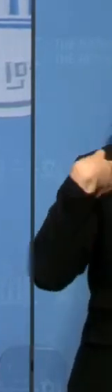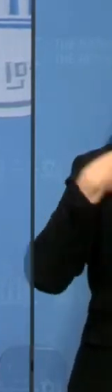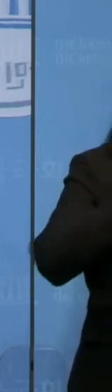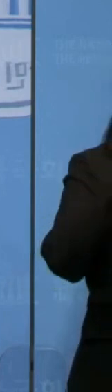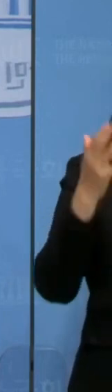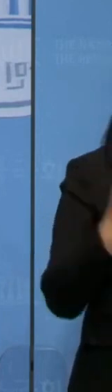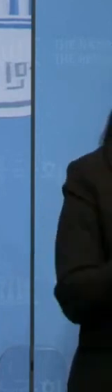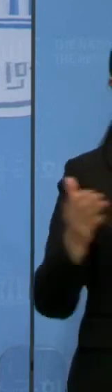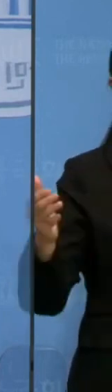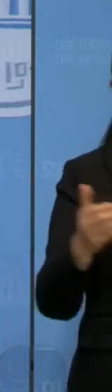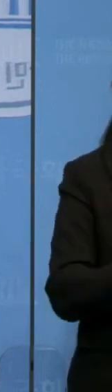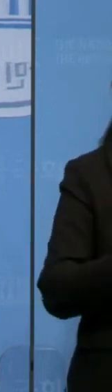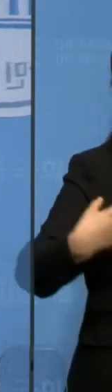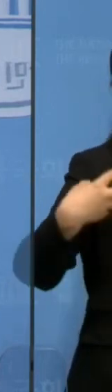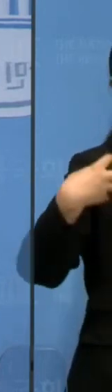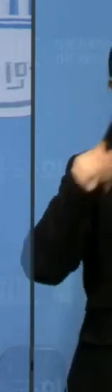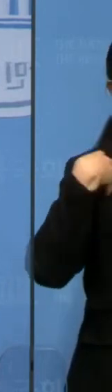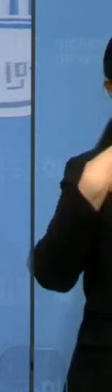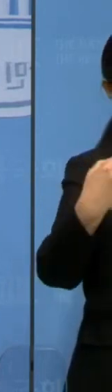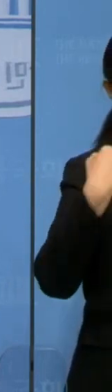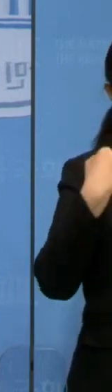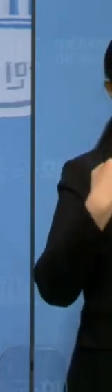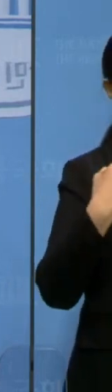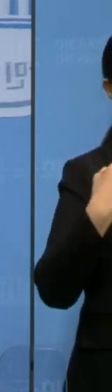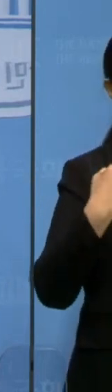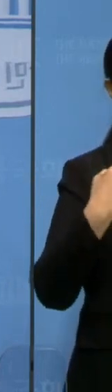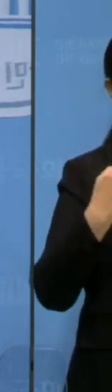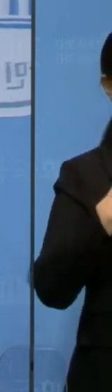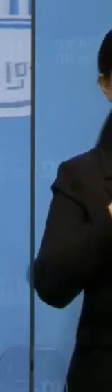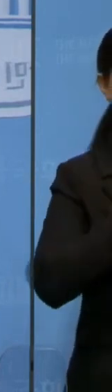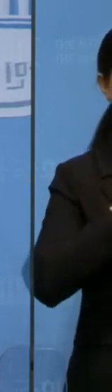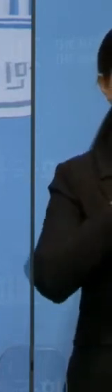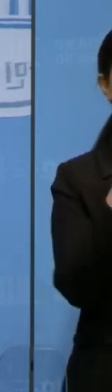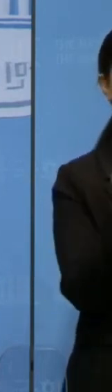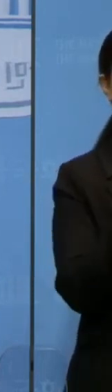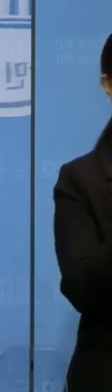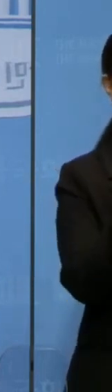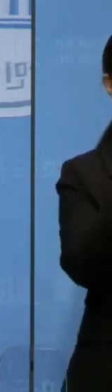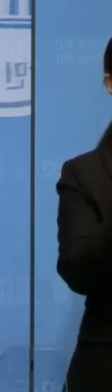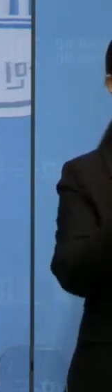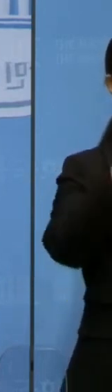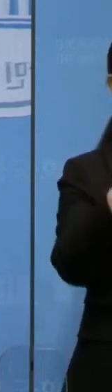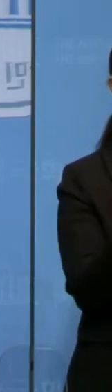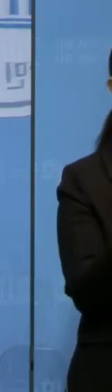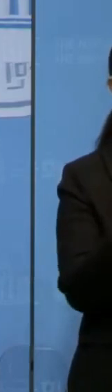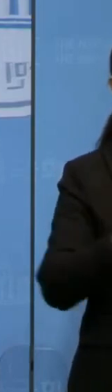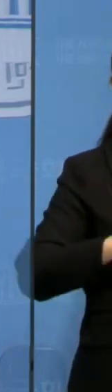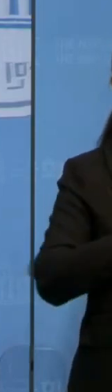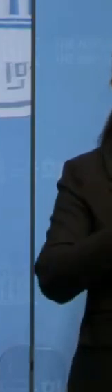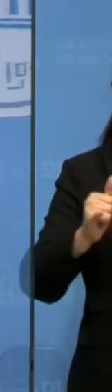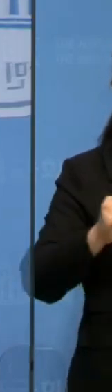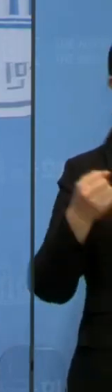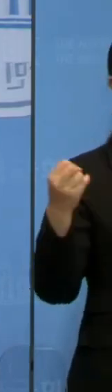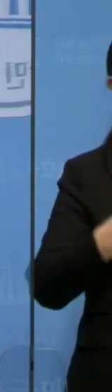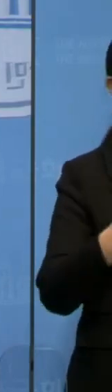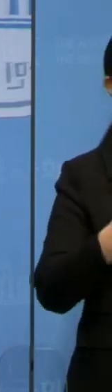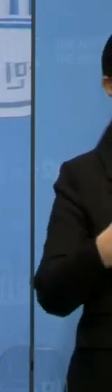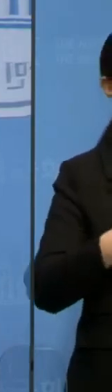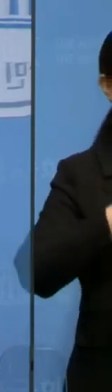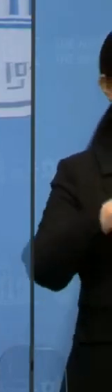책임감 정치인 운영 표가 국민과 당원 앞에 보여 왔다고